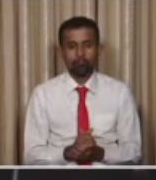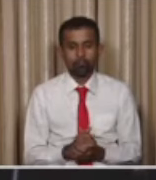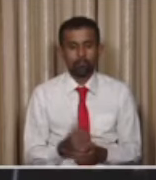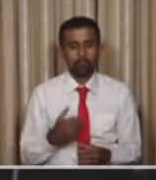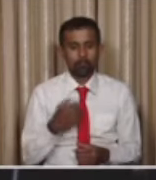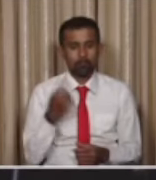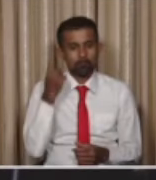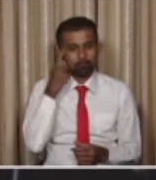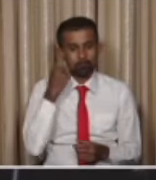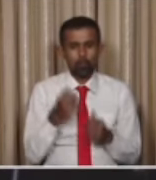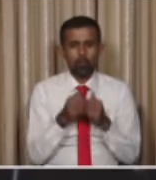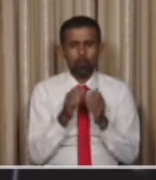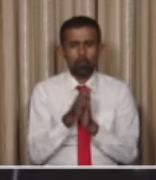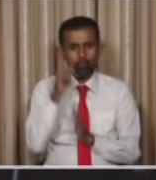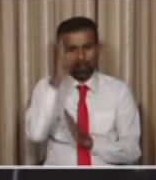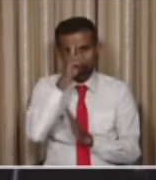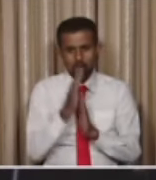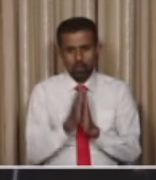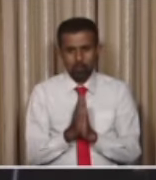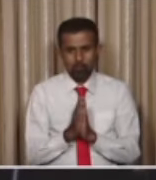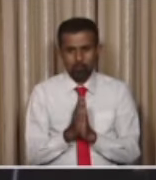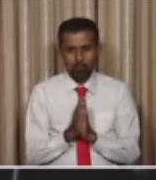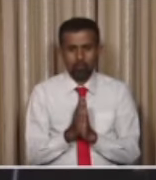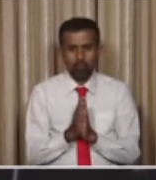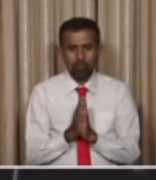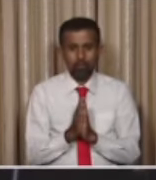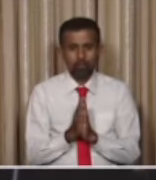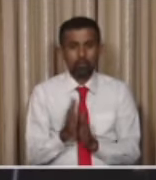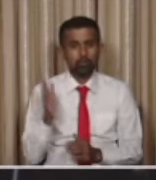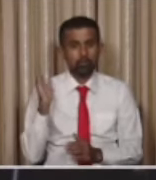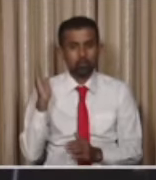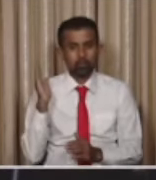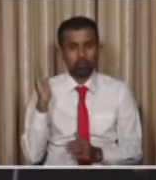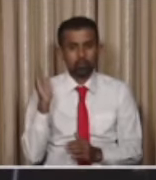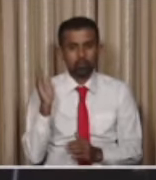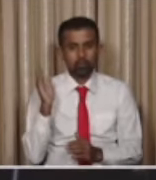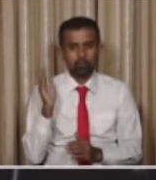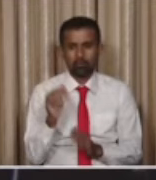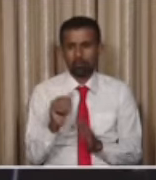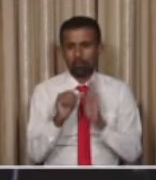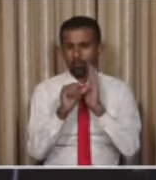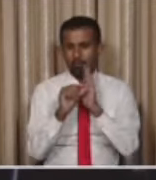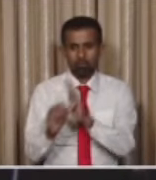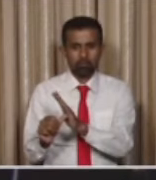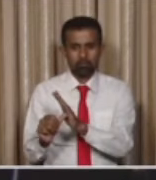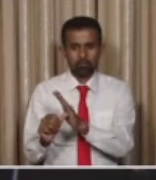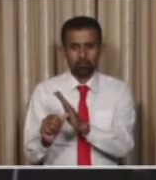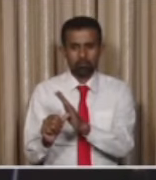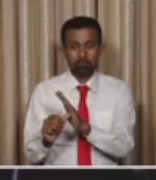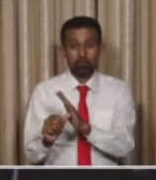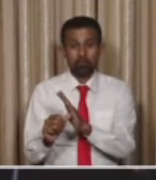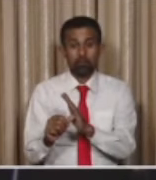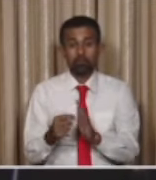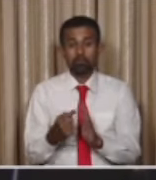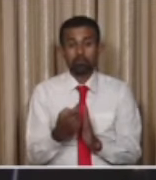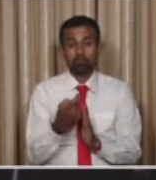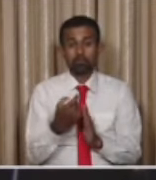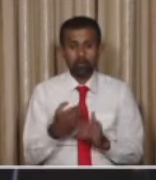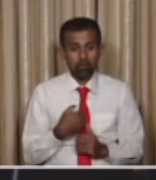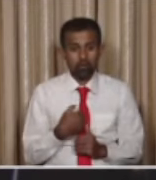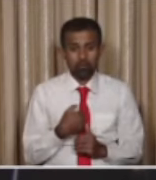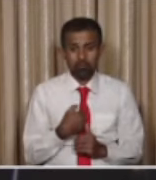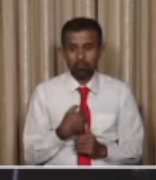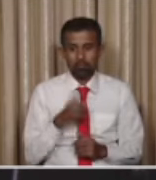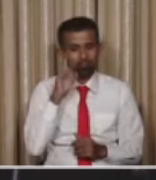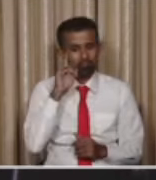දන්නවා ඕනෑම ආගමකට ඕනෑම ආගම ශාස්ත්‍රූපදෙක්ට නින්දා අපහාස කිරීම කොන්දේසි විරහිතව අපි